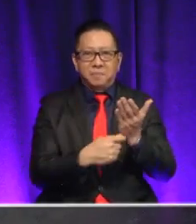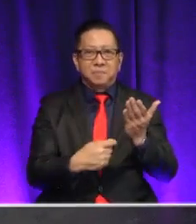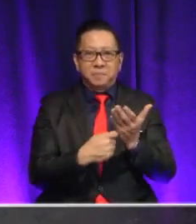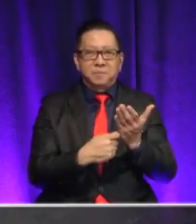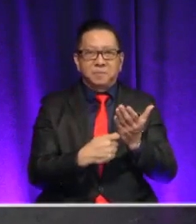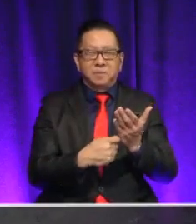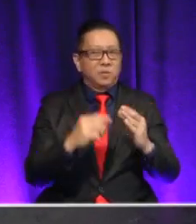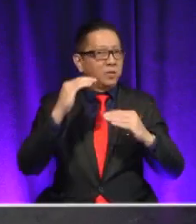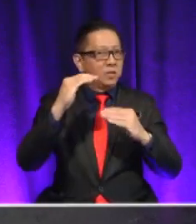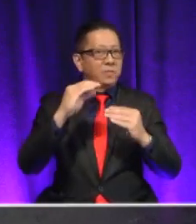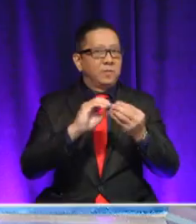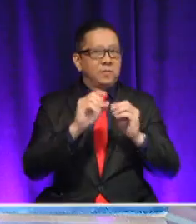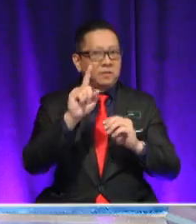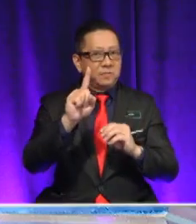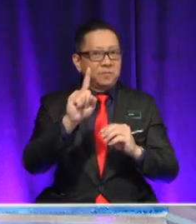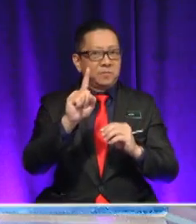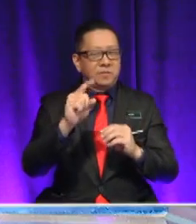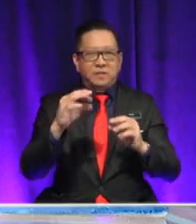yang pertama